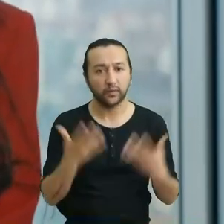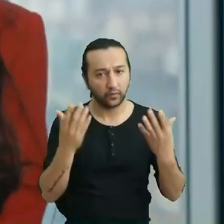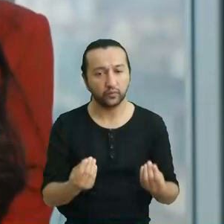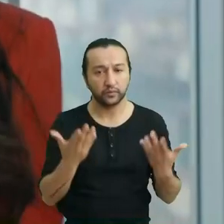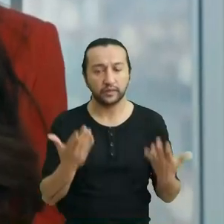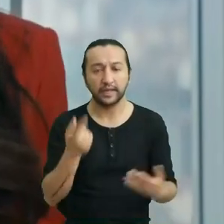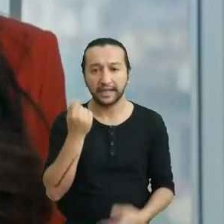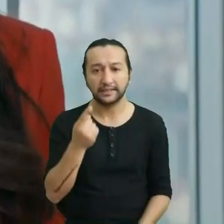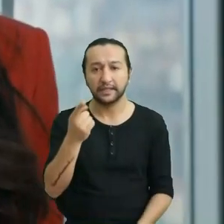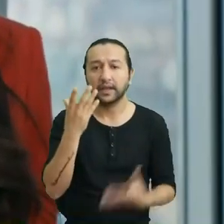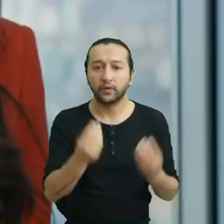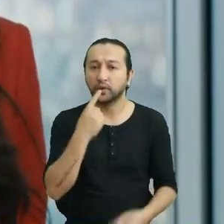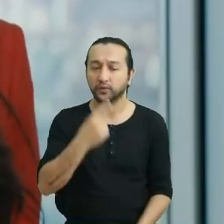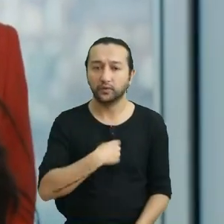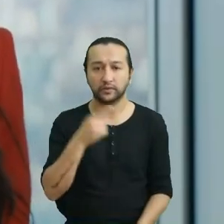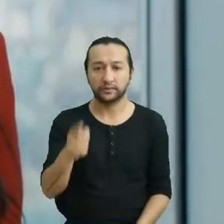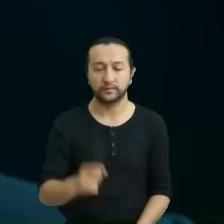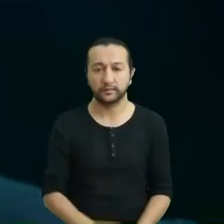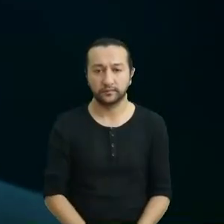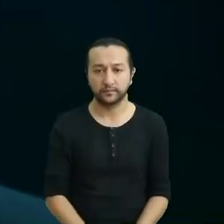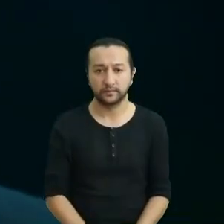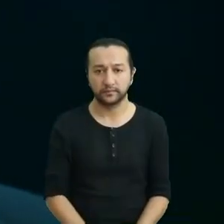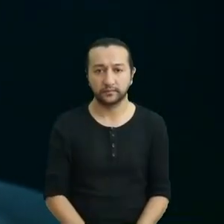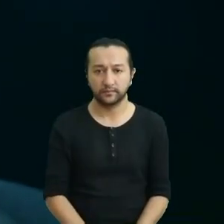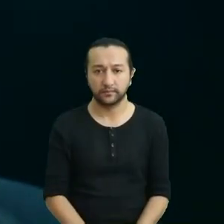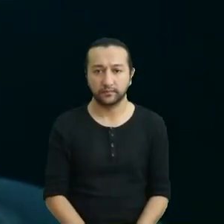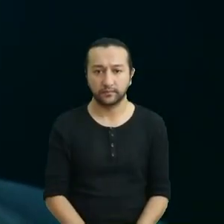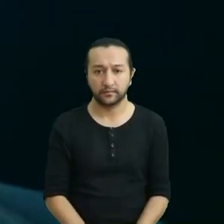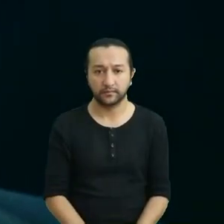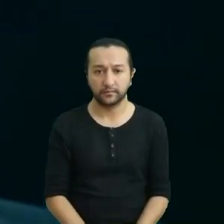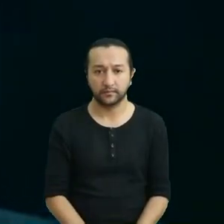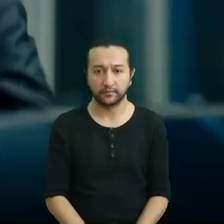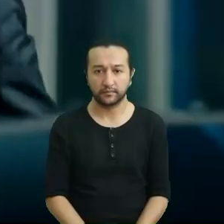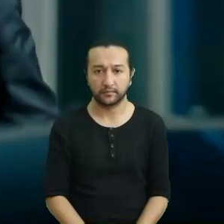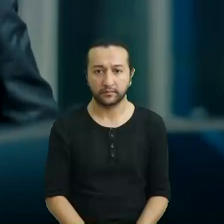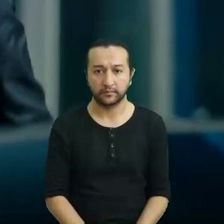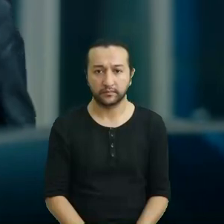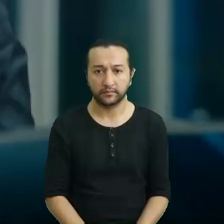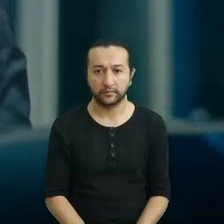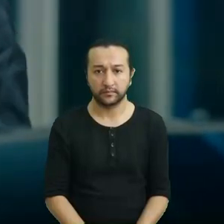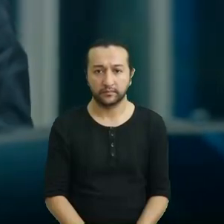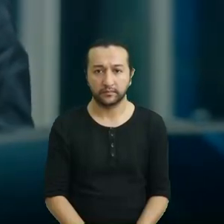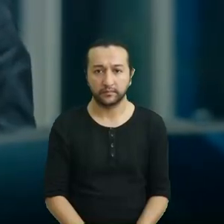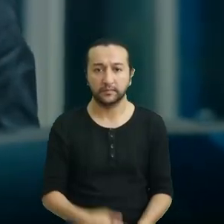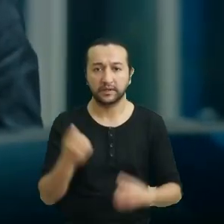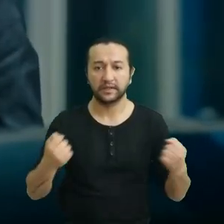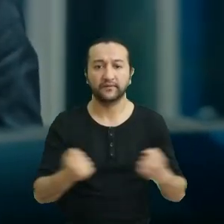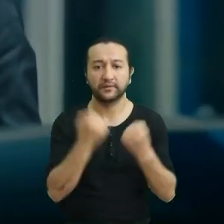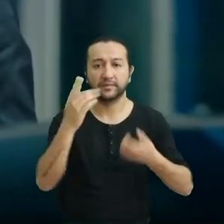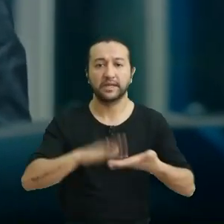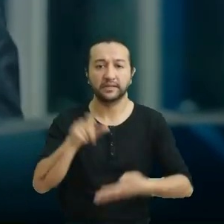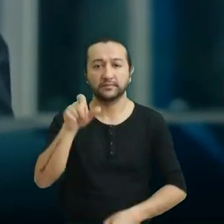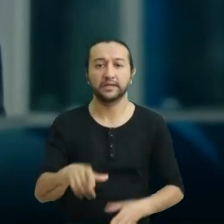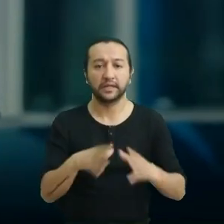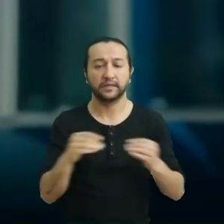Olur da en azından ne olduğunu söyleseniz. Hamza isteksizce yüzünü buruşturdu. Trafik kazasında bir